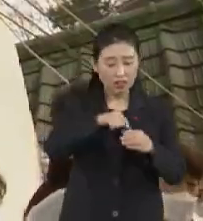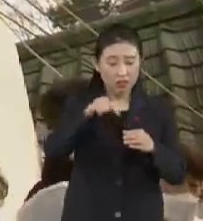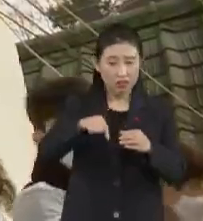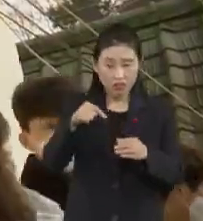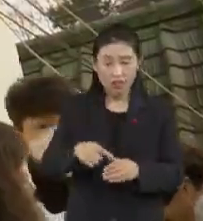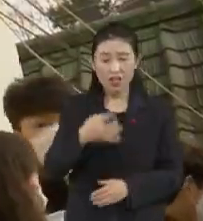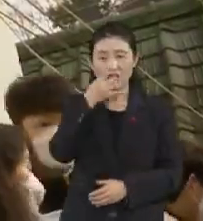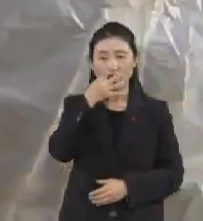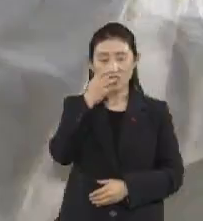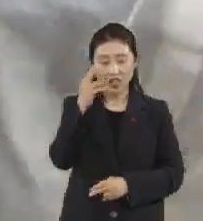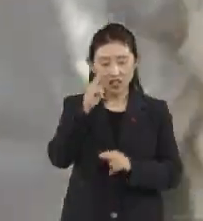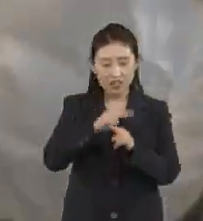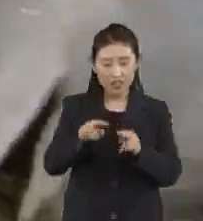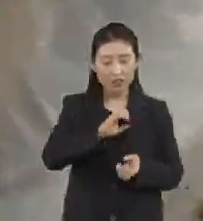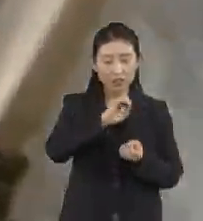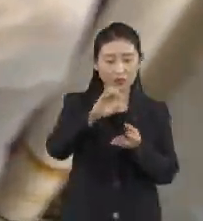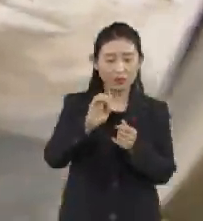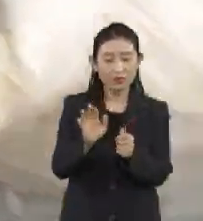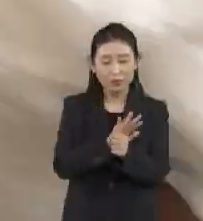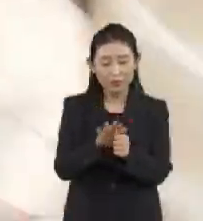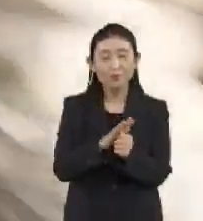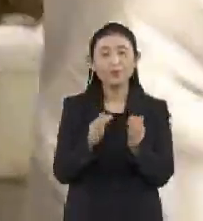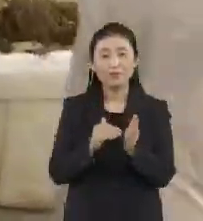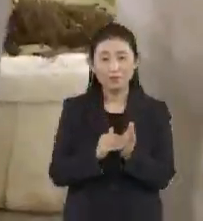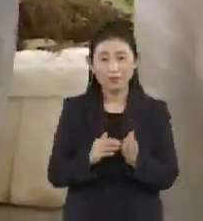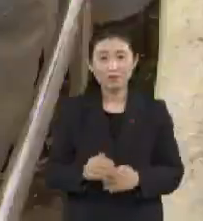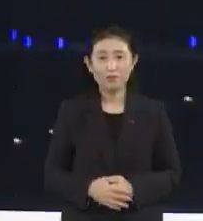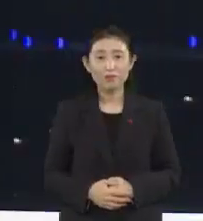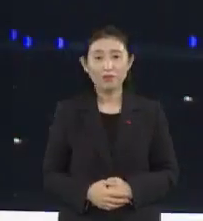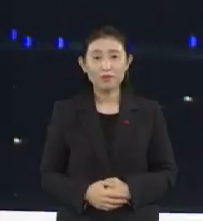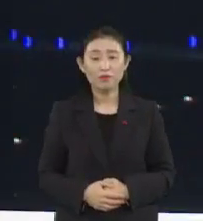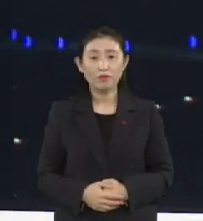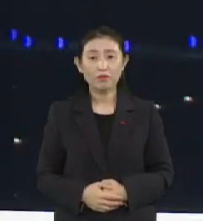쌀, 난방유를 전달하고 위로했습니다.